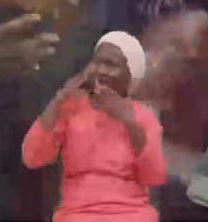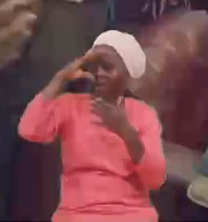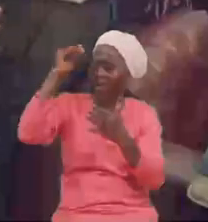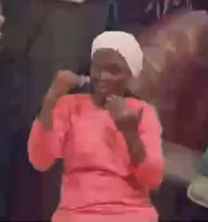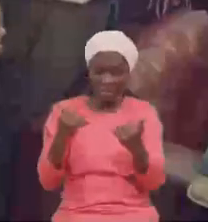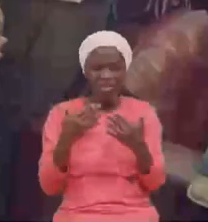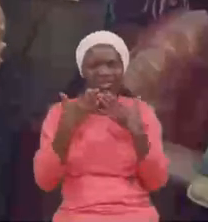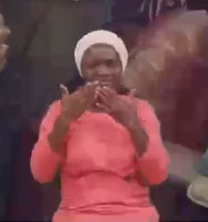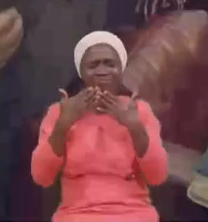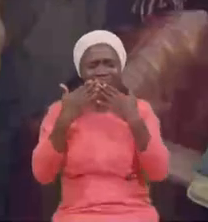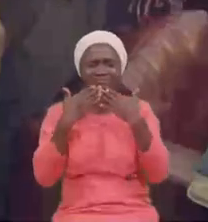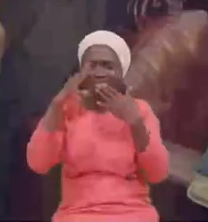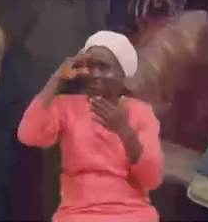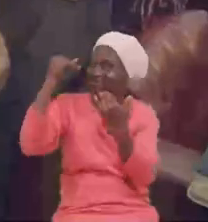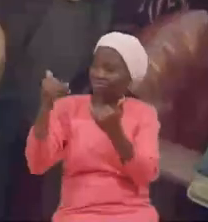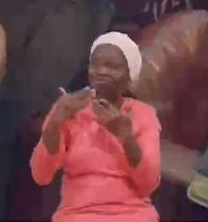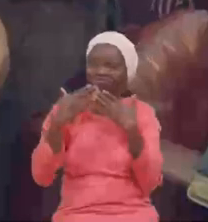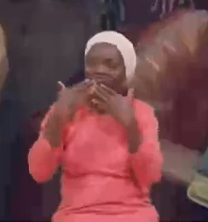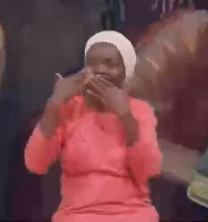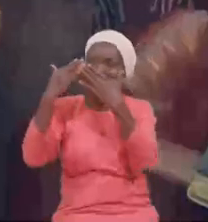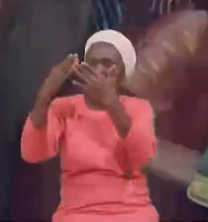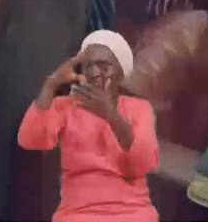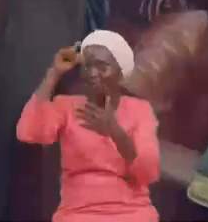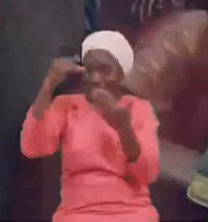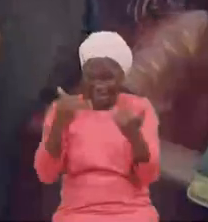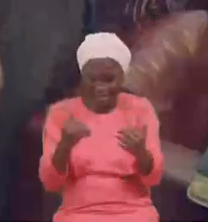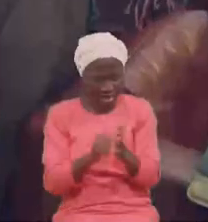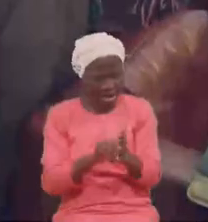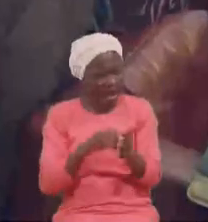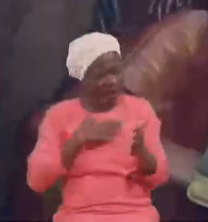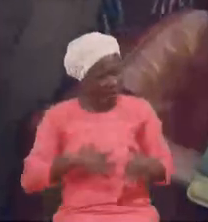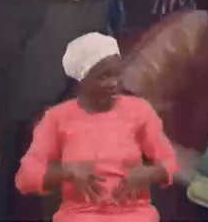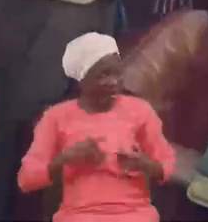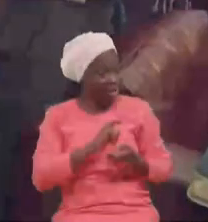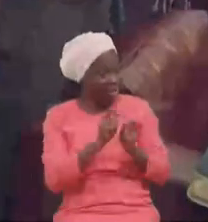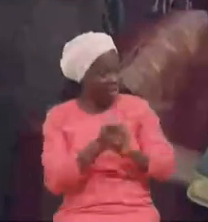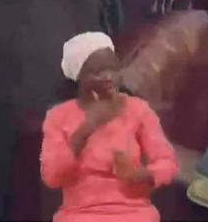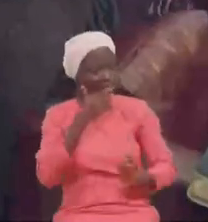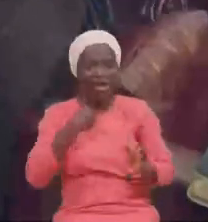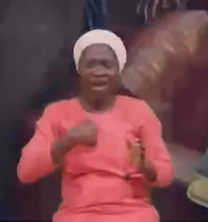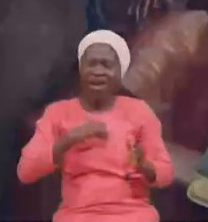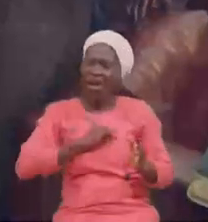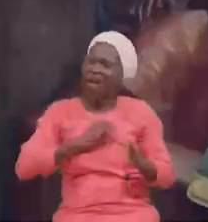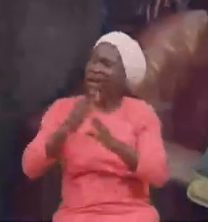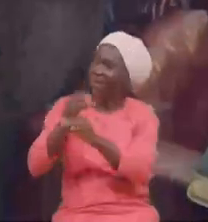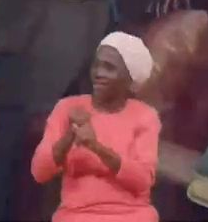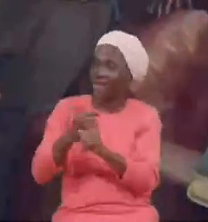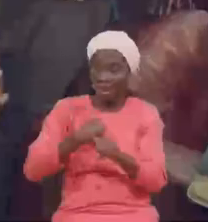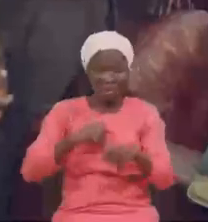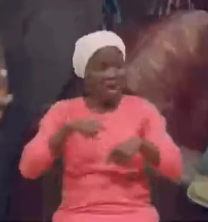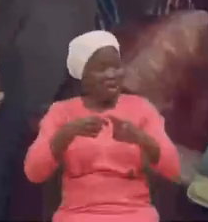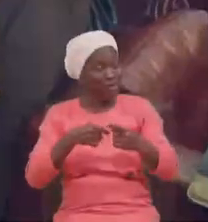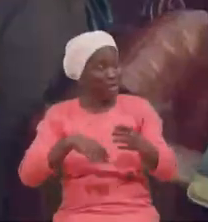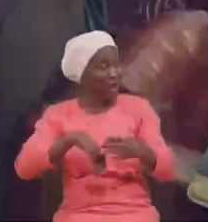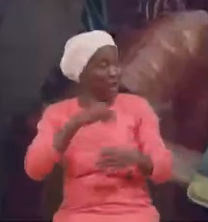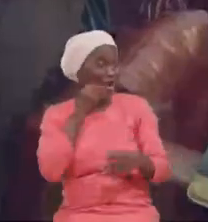suis rempli. Remerciez-le maintenant, je suis accompli, satisfait. Remerciez-le maintenant, j'ai reçu